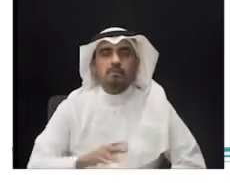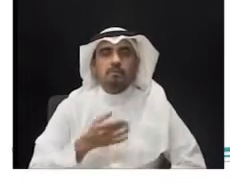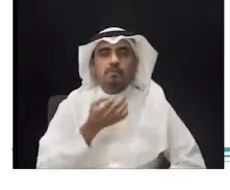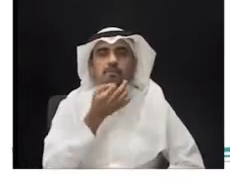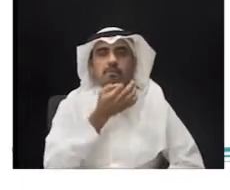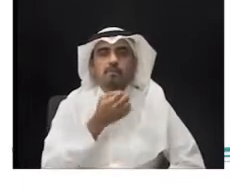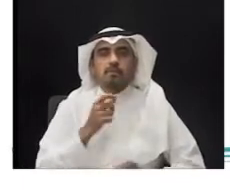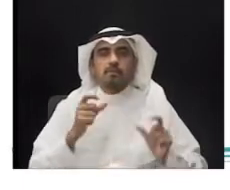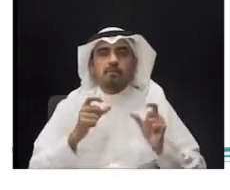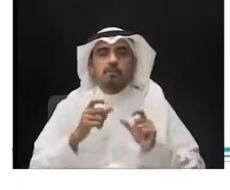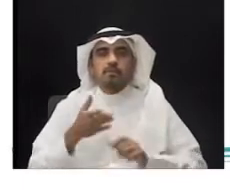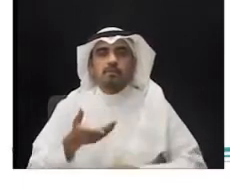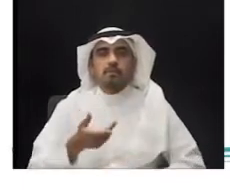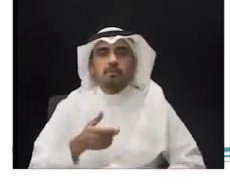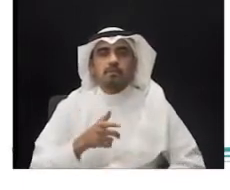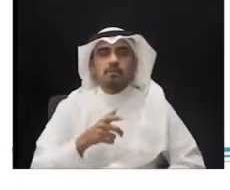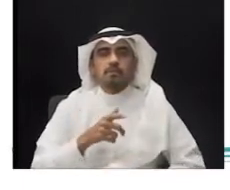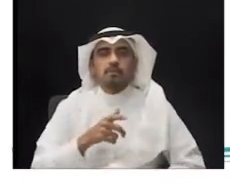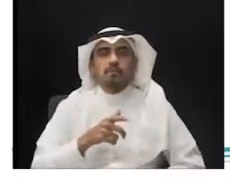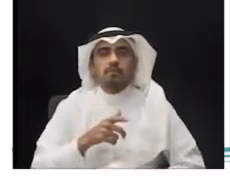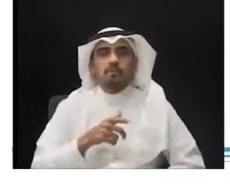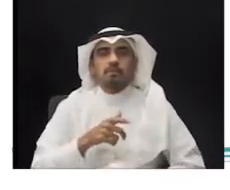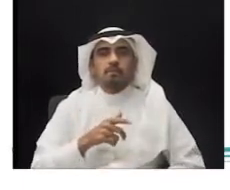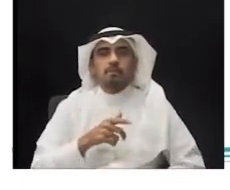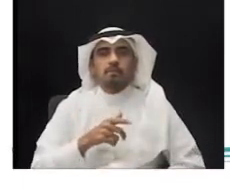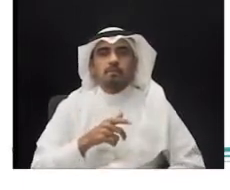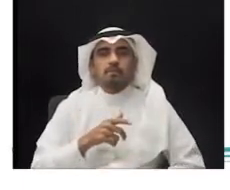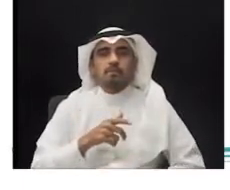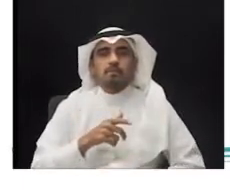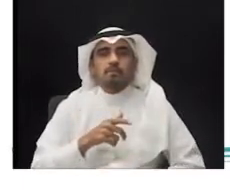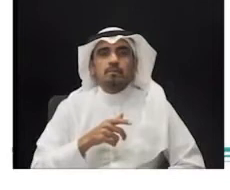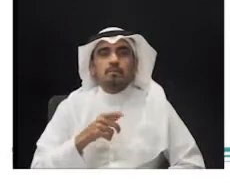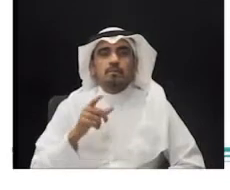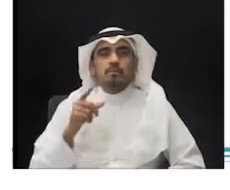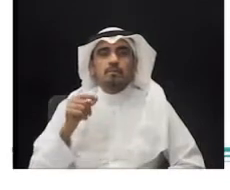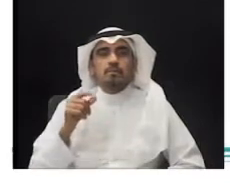بالبيئة. ما هو اللفظ الدال على ذلك؟ القول الدال